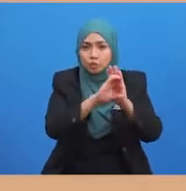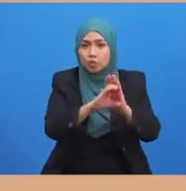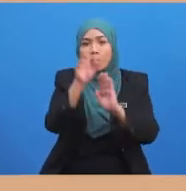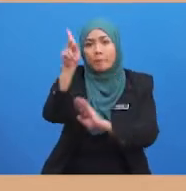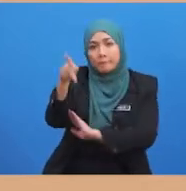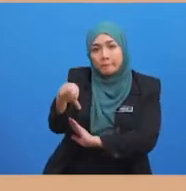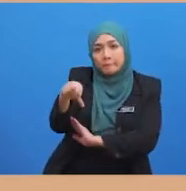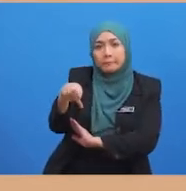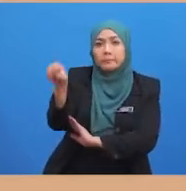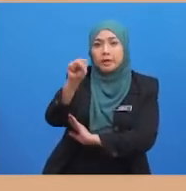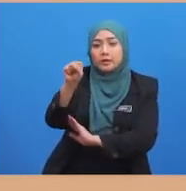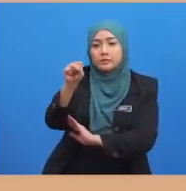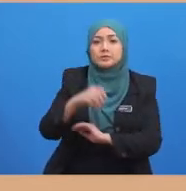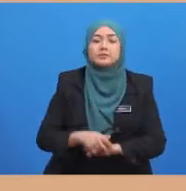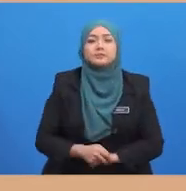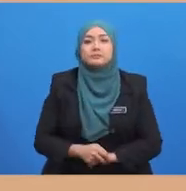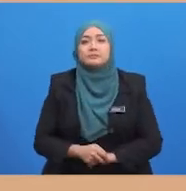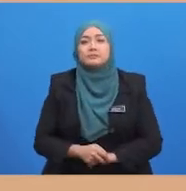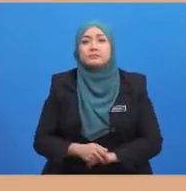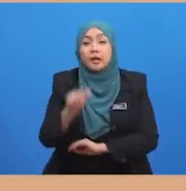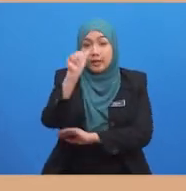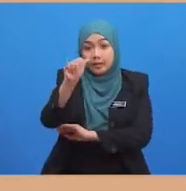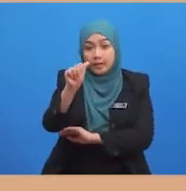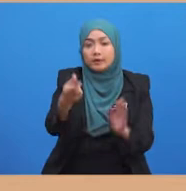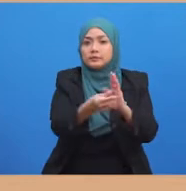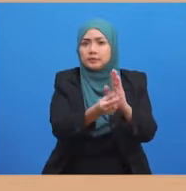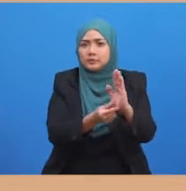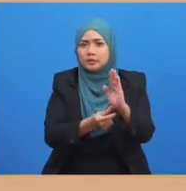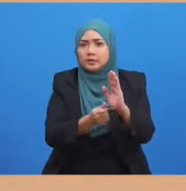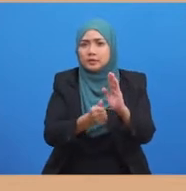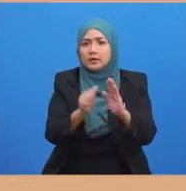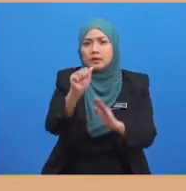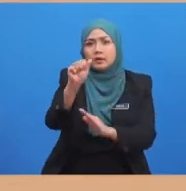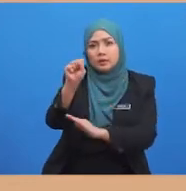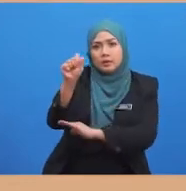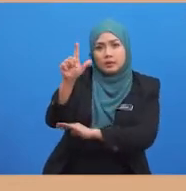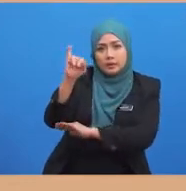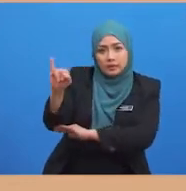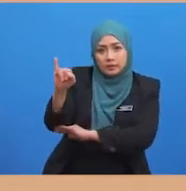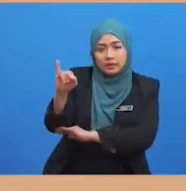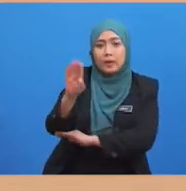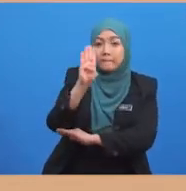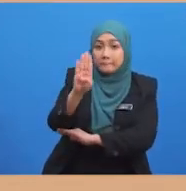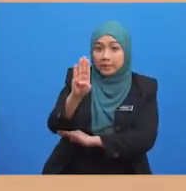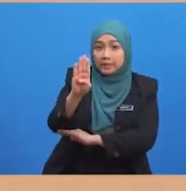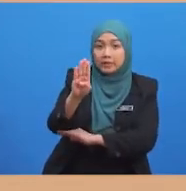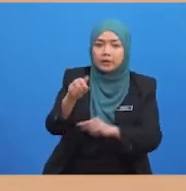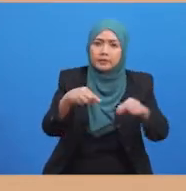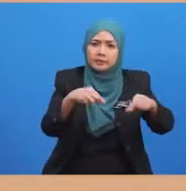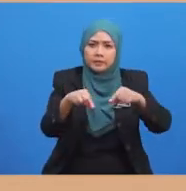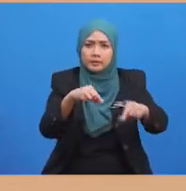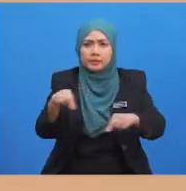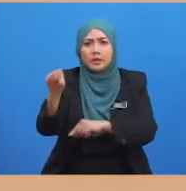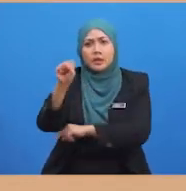polimer sintetik? A. Getah asli, B. Gentian